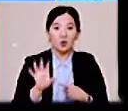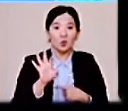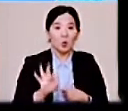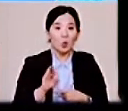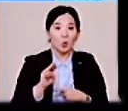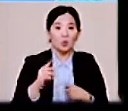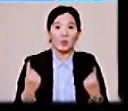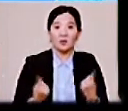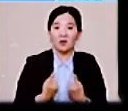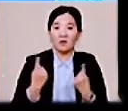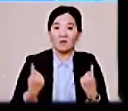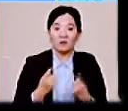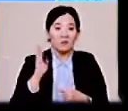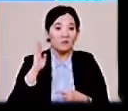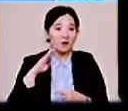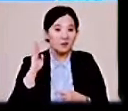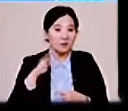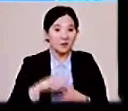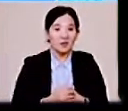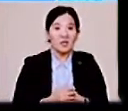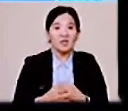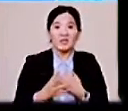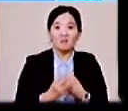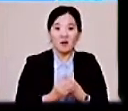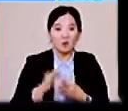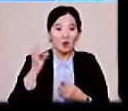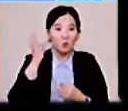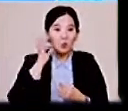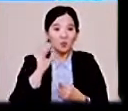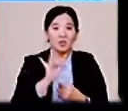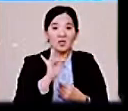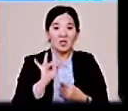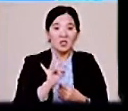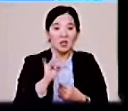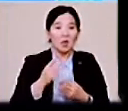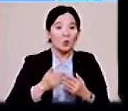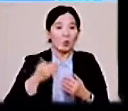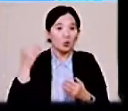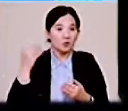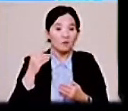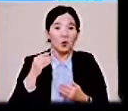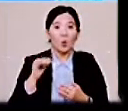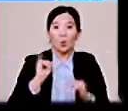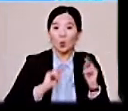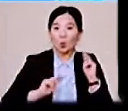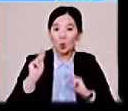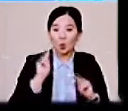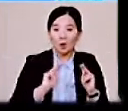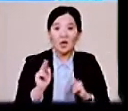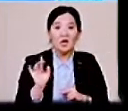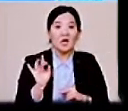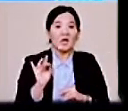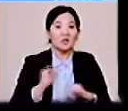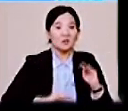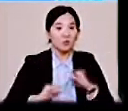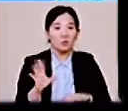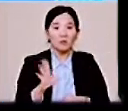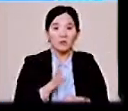от обыкновенной воды. Мы с вами помним из прошлого урока, что растворы у нас